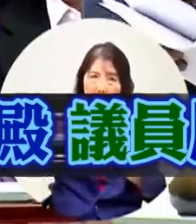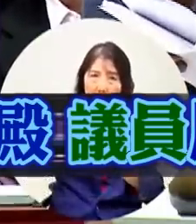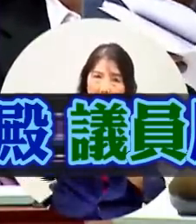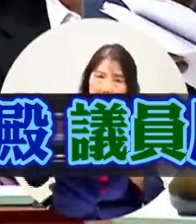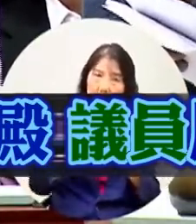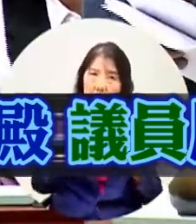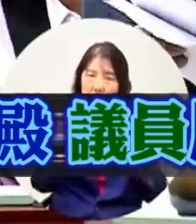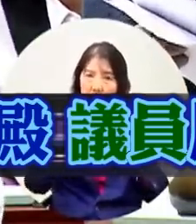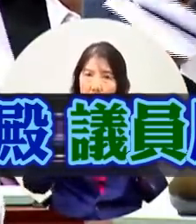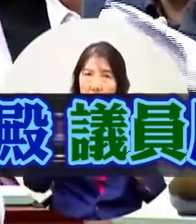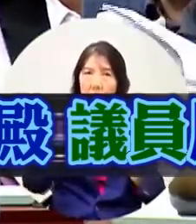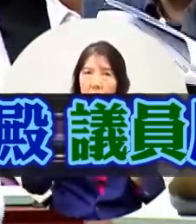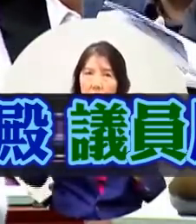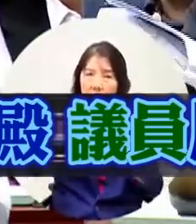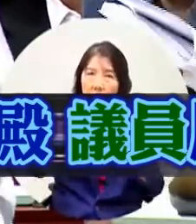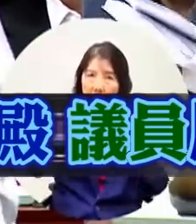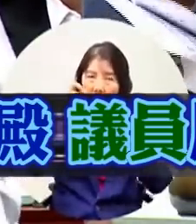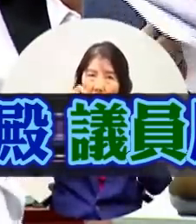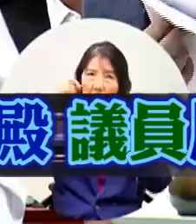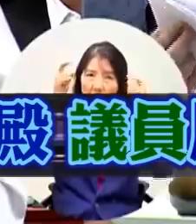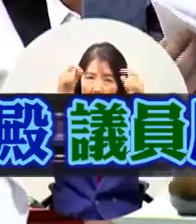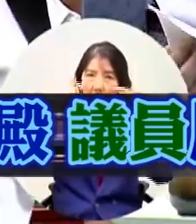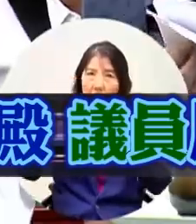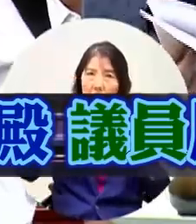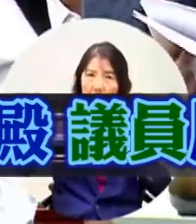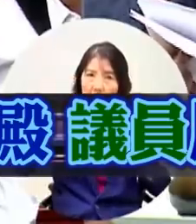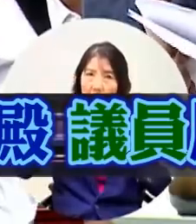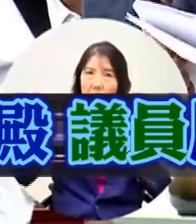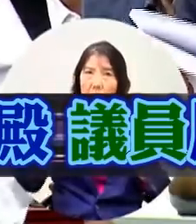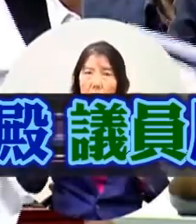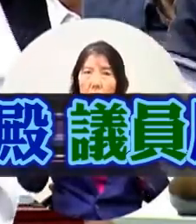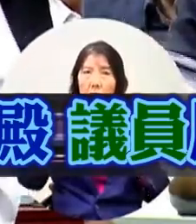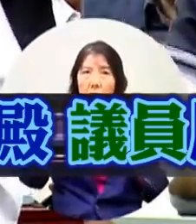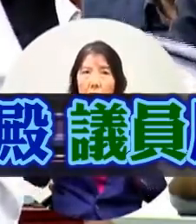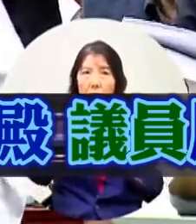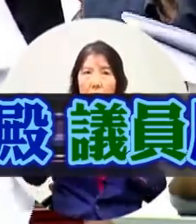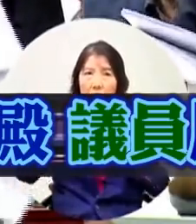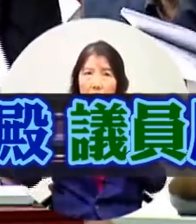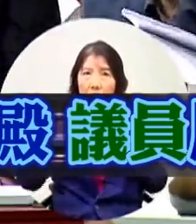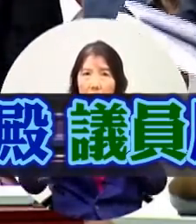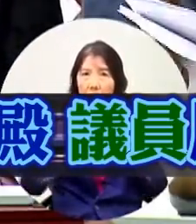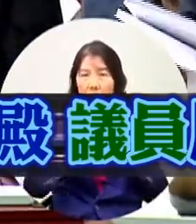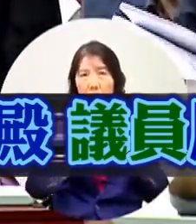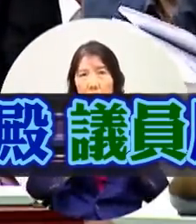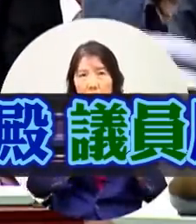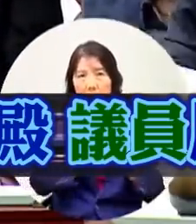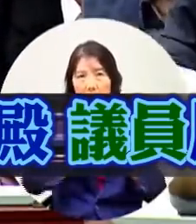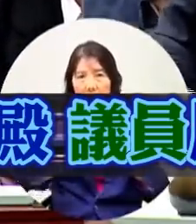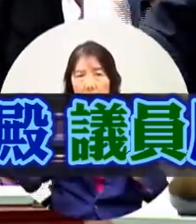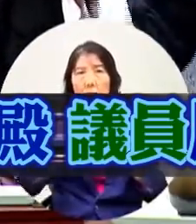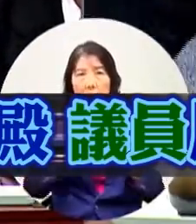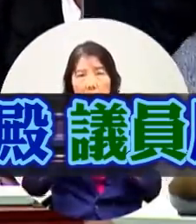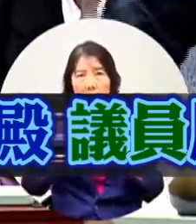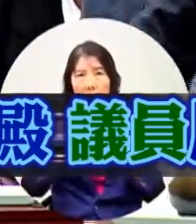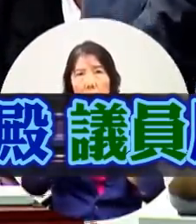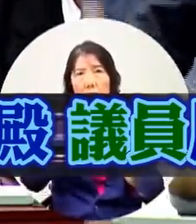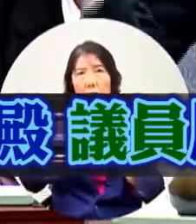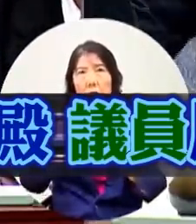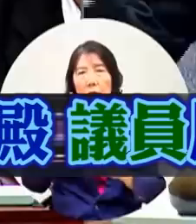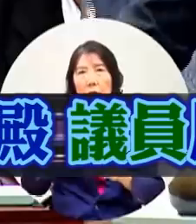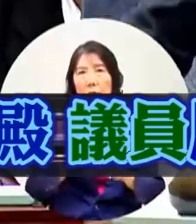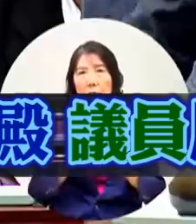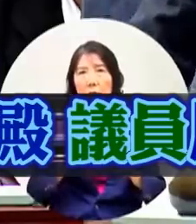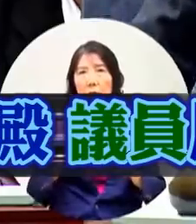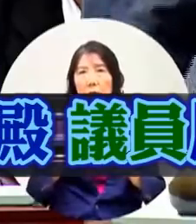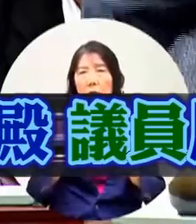雄市的收入。但是更重要的是，因为就业人口的增加，带动我们的消费收入。 好，局长， 你刚讲那个关键叫做